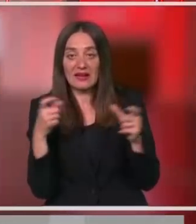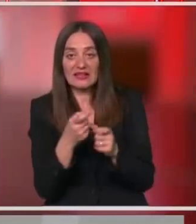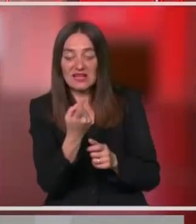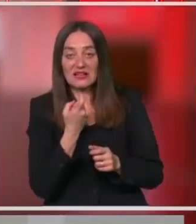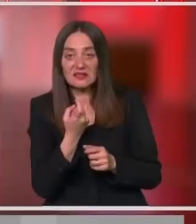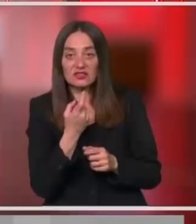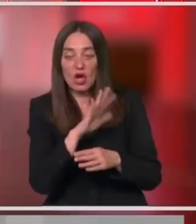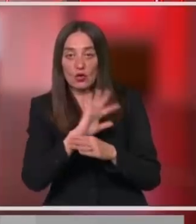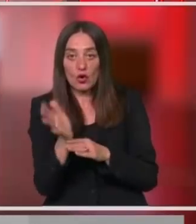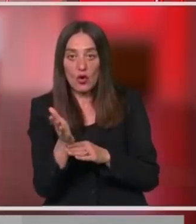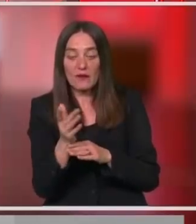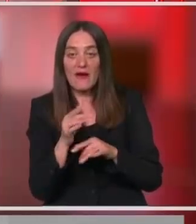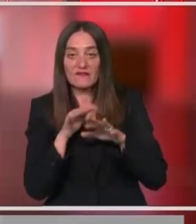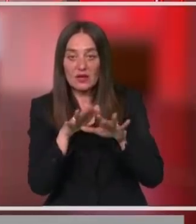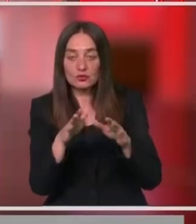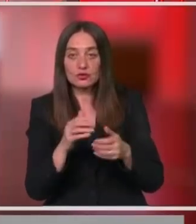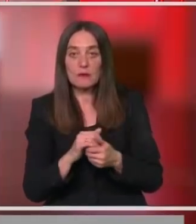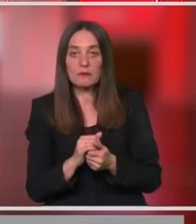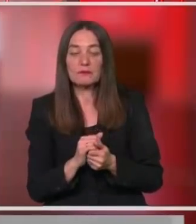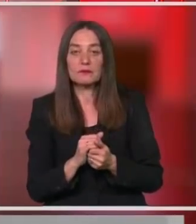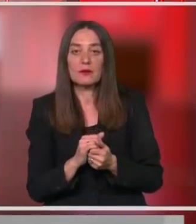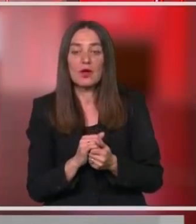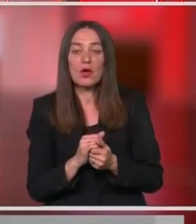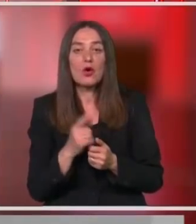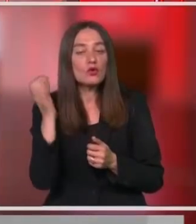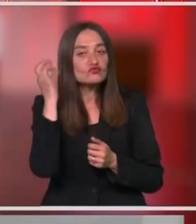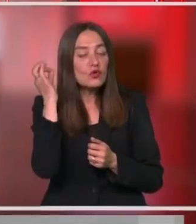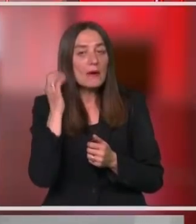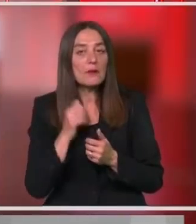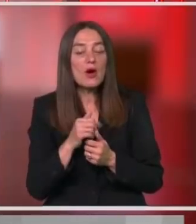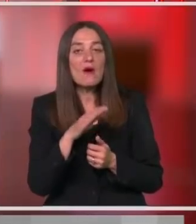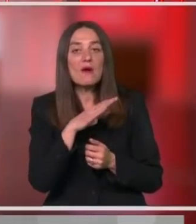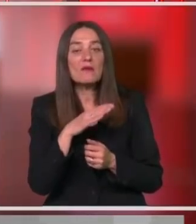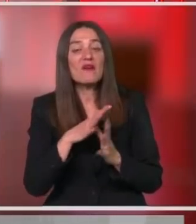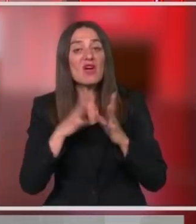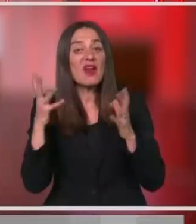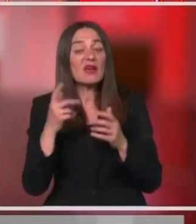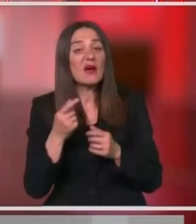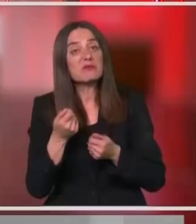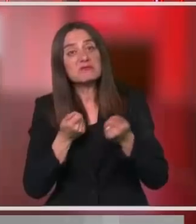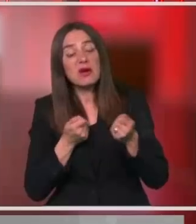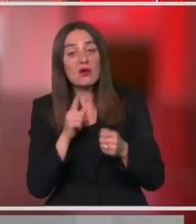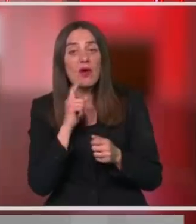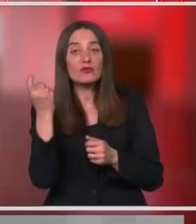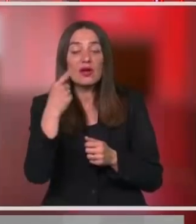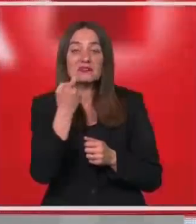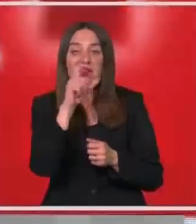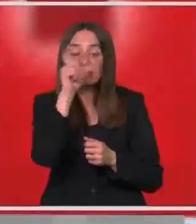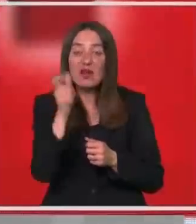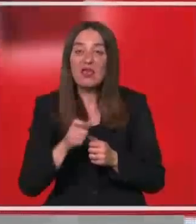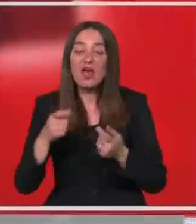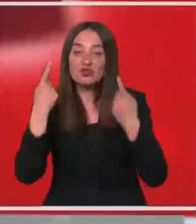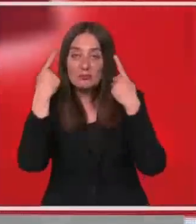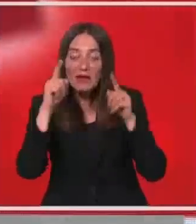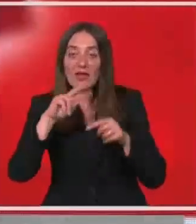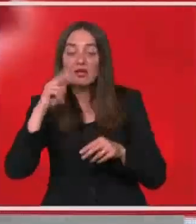izazvana koronavirusom, čujemo velika negodovanja koje dolaze iz Italije, iz Španije,